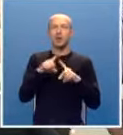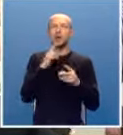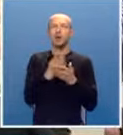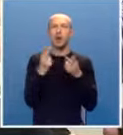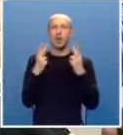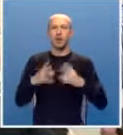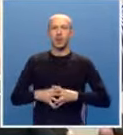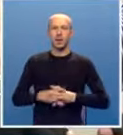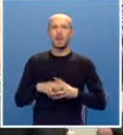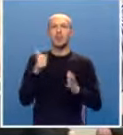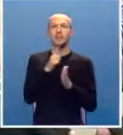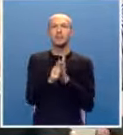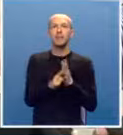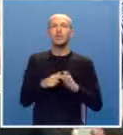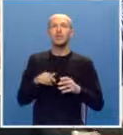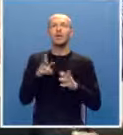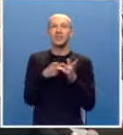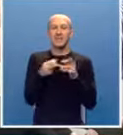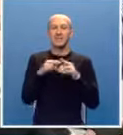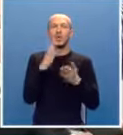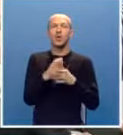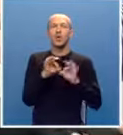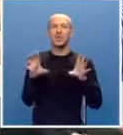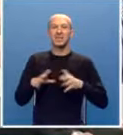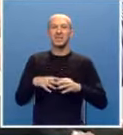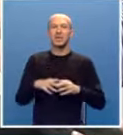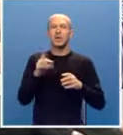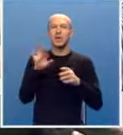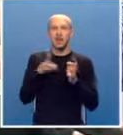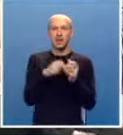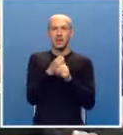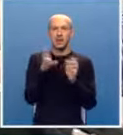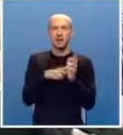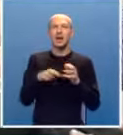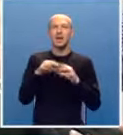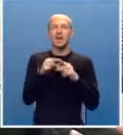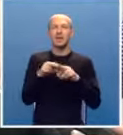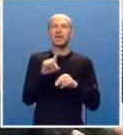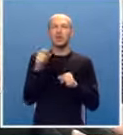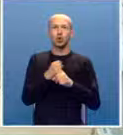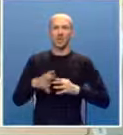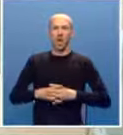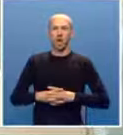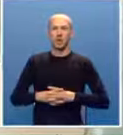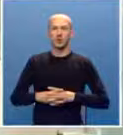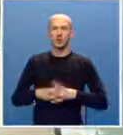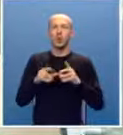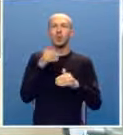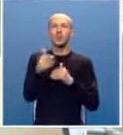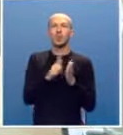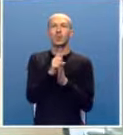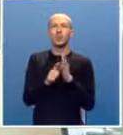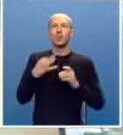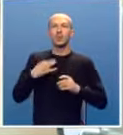jer jedan vremenski period Dom zdravlja Vlasenica bio je bez rengen dijagnostika, uopšte nije funkcionisala. U narednom